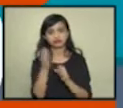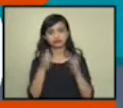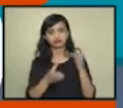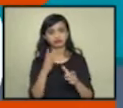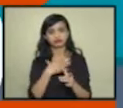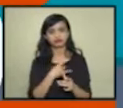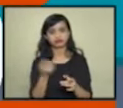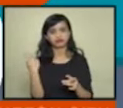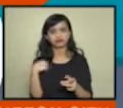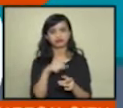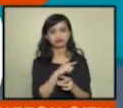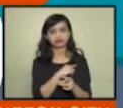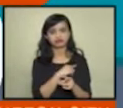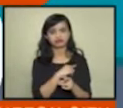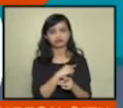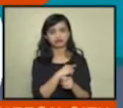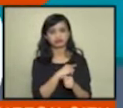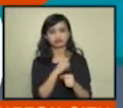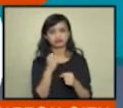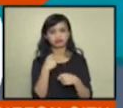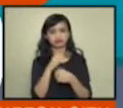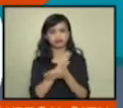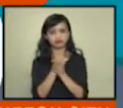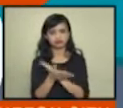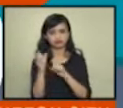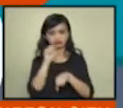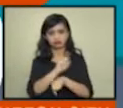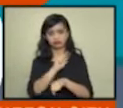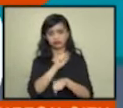kaming ginawa niyang mga trabahador.